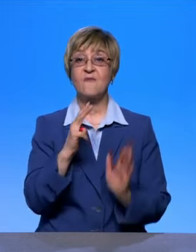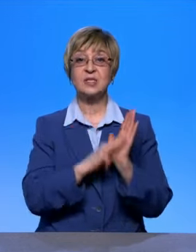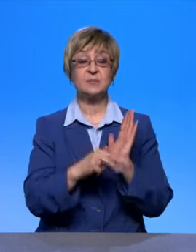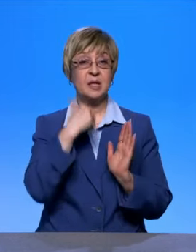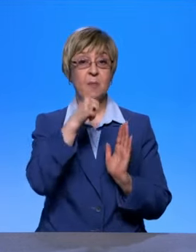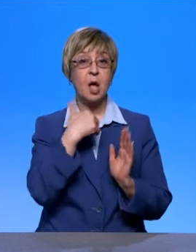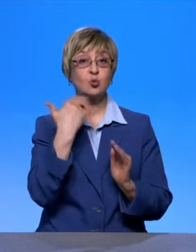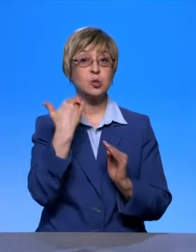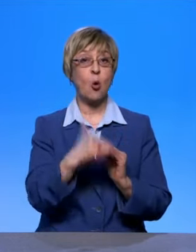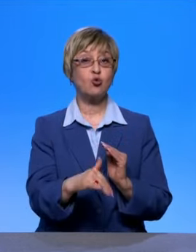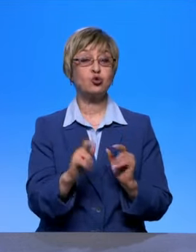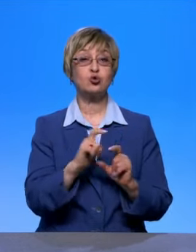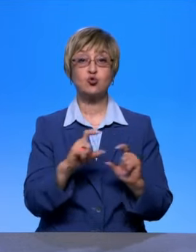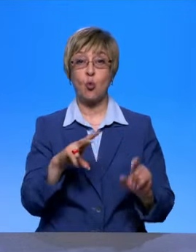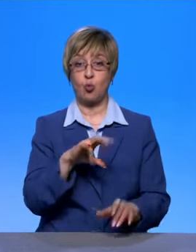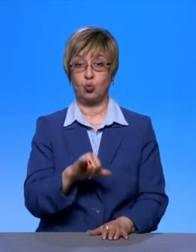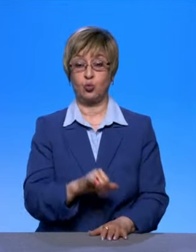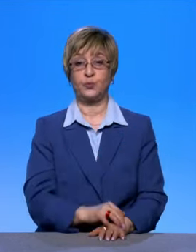школу.